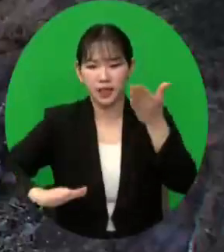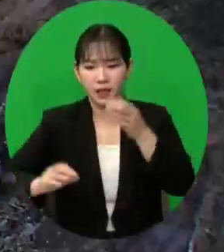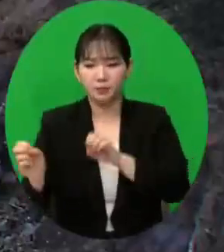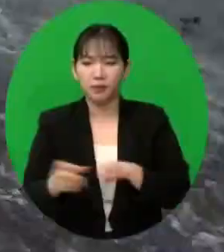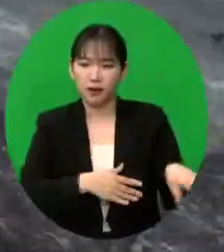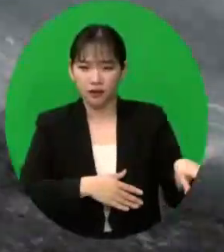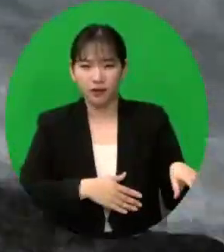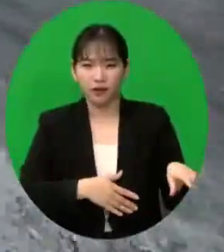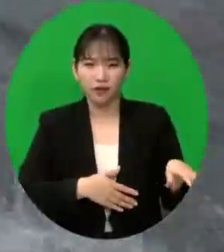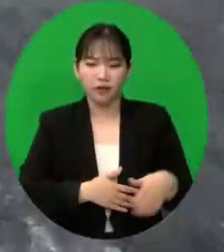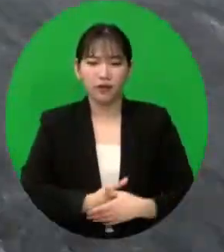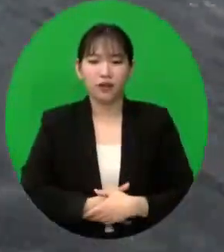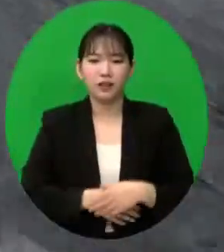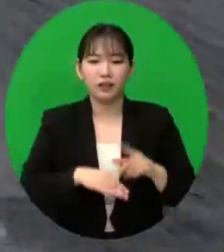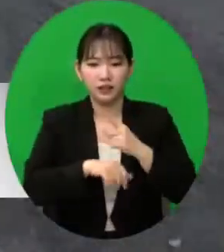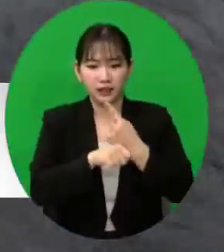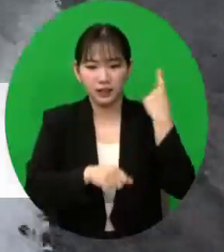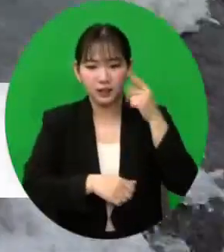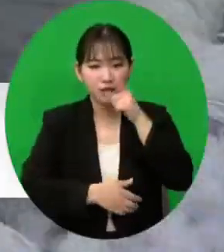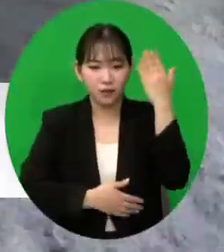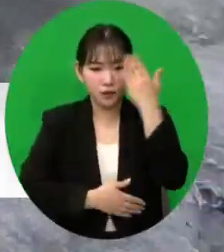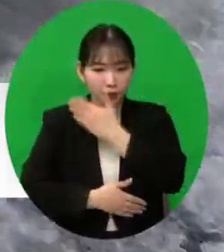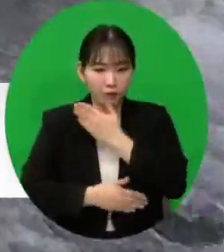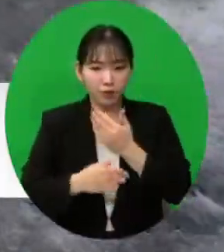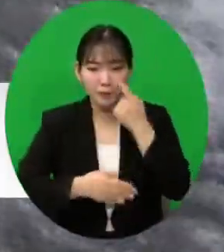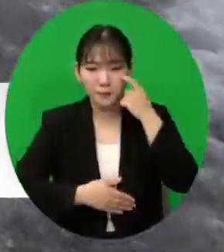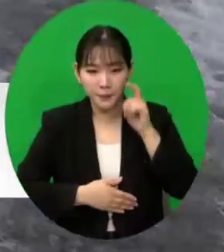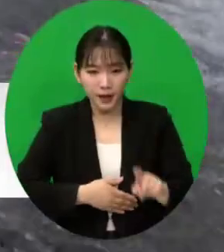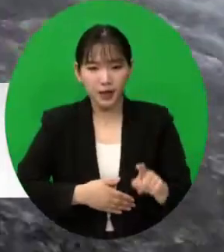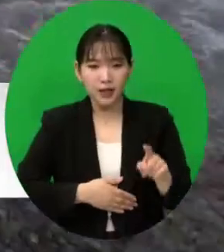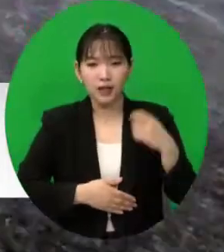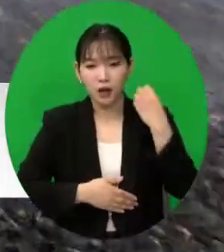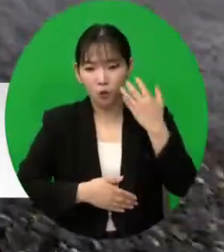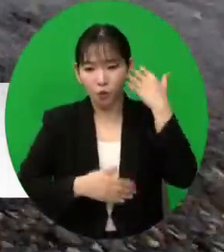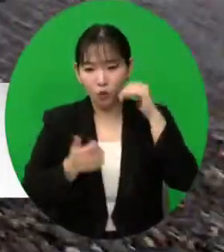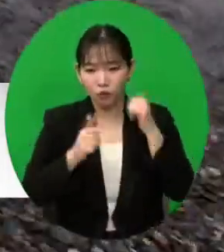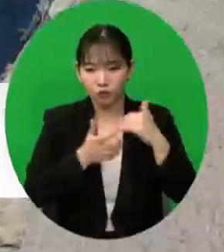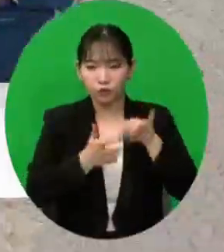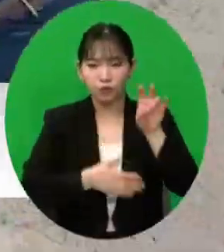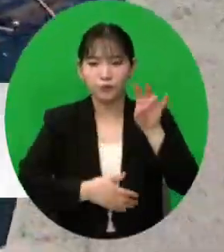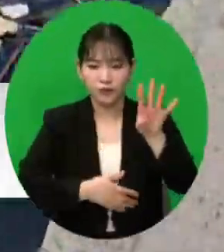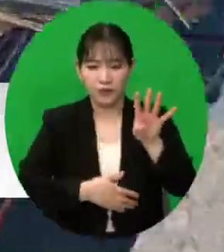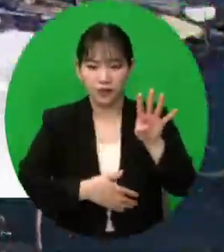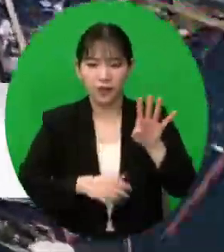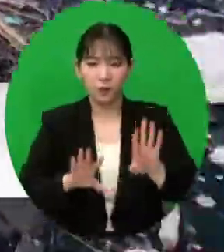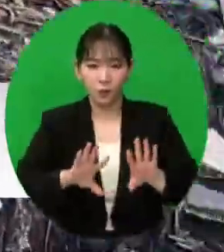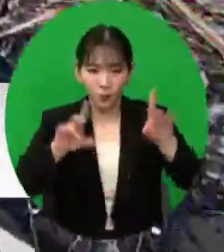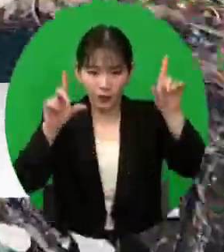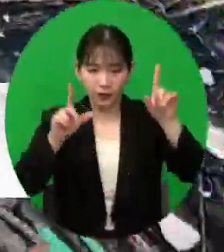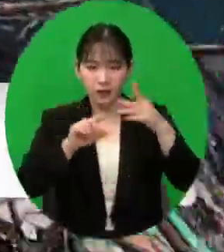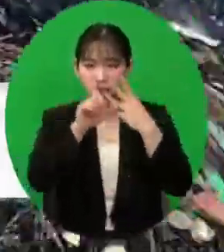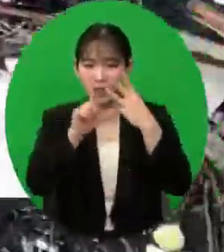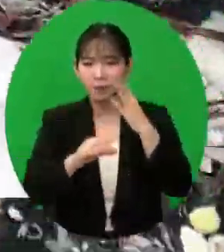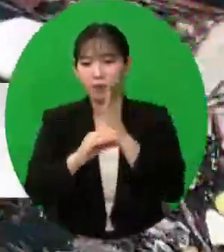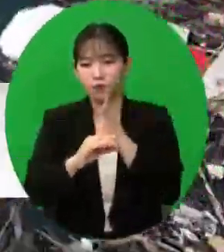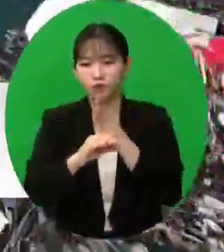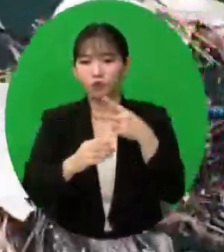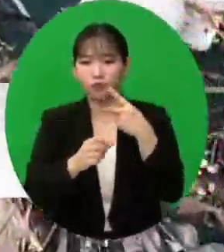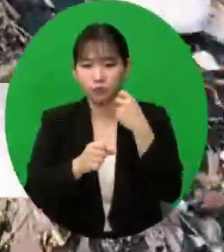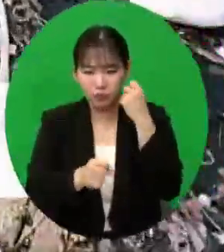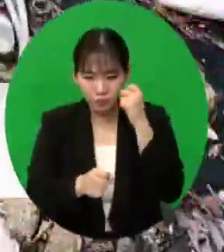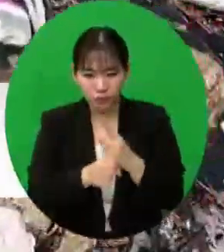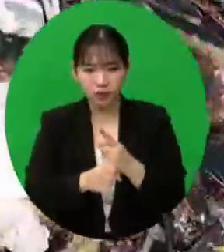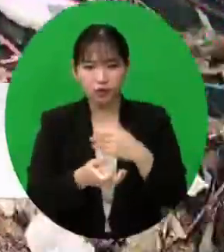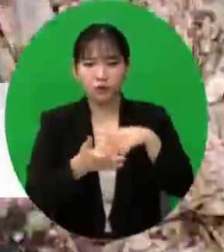폐기합니다 지난해 여수에서 발견된 상이 사체는 모두 24구 올해는 이제 3월 중순인데도